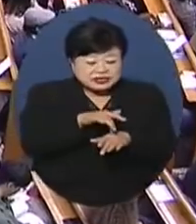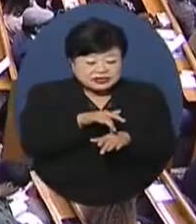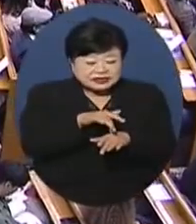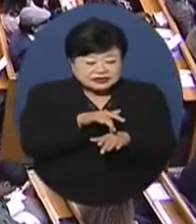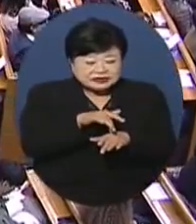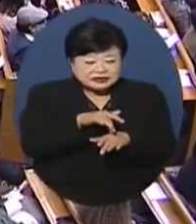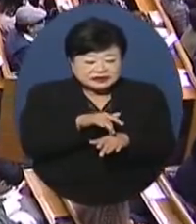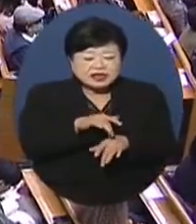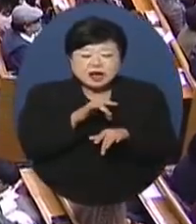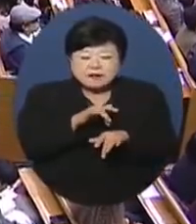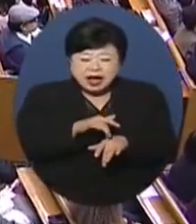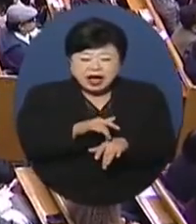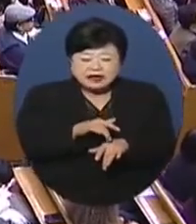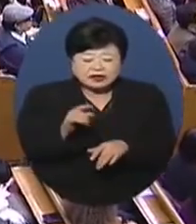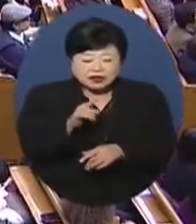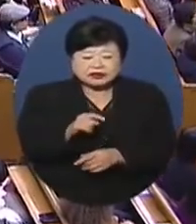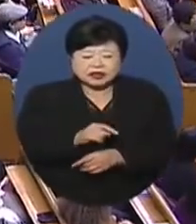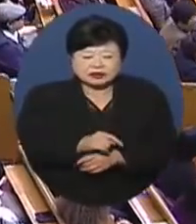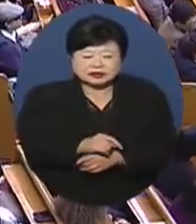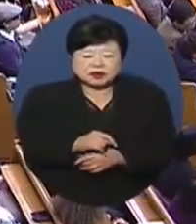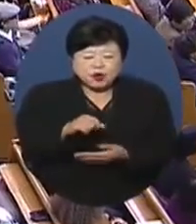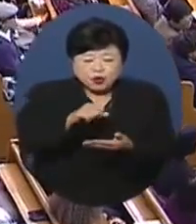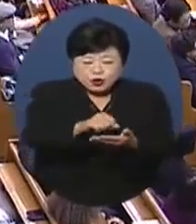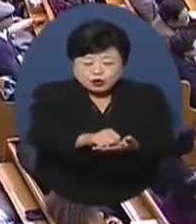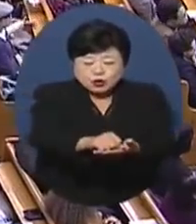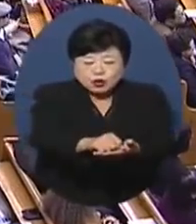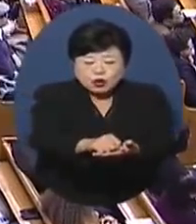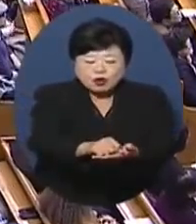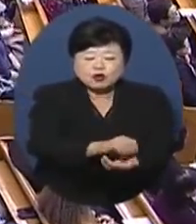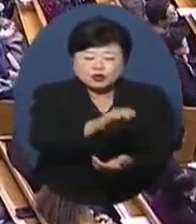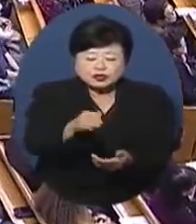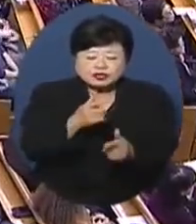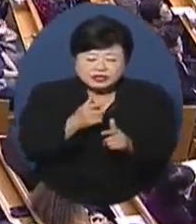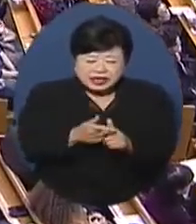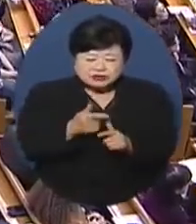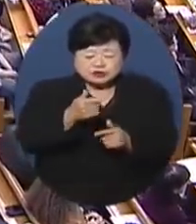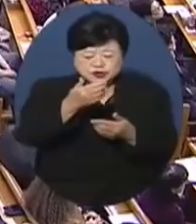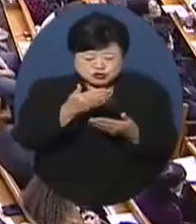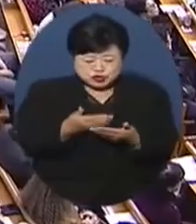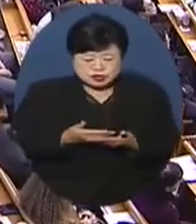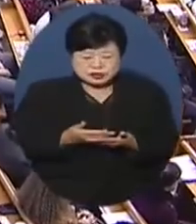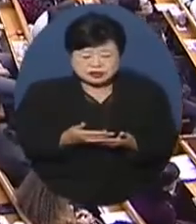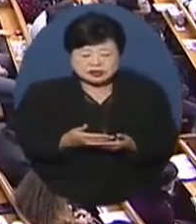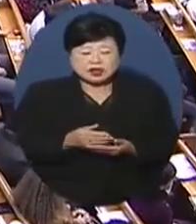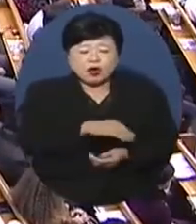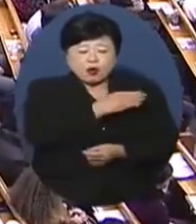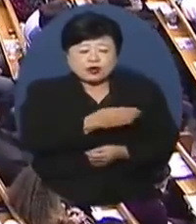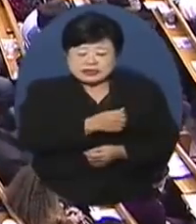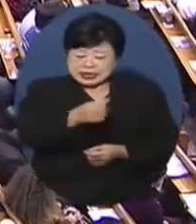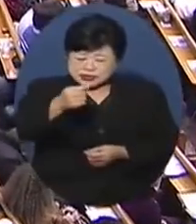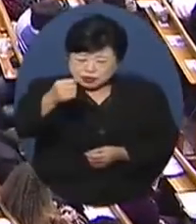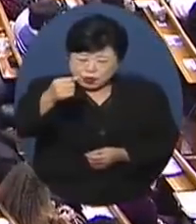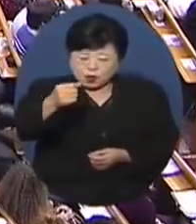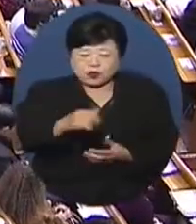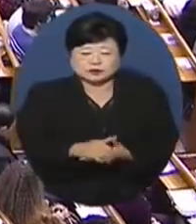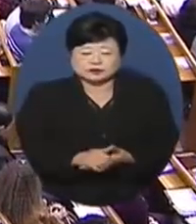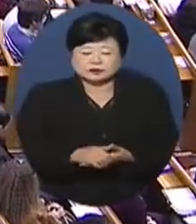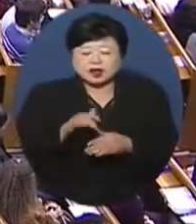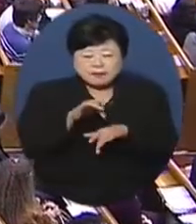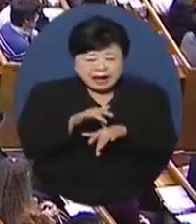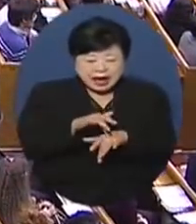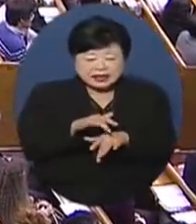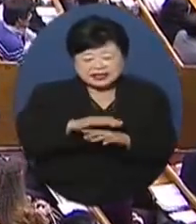마귀의 어떠한 공격이라도 우리는 예수님이 주신 권세를 가지고